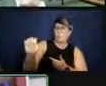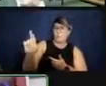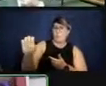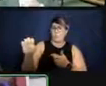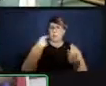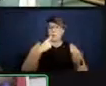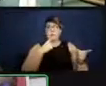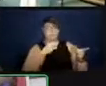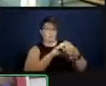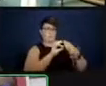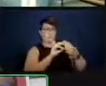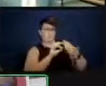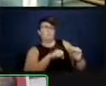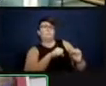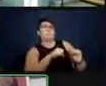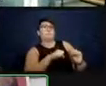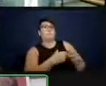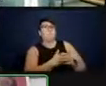amejiunga nasi